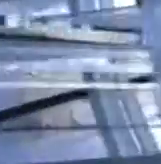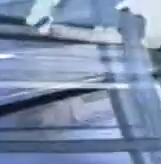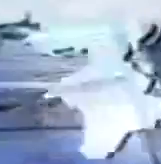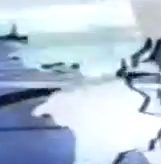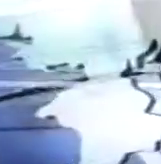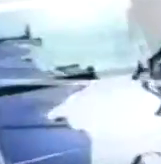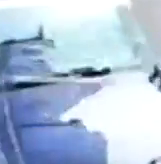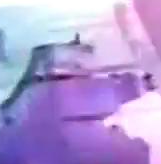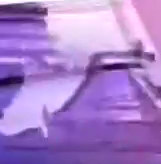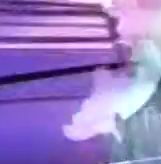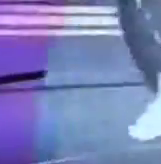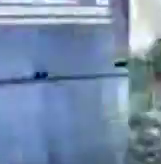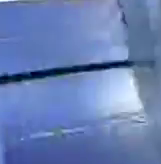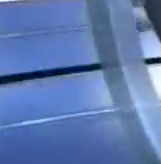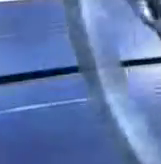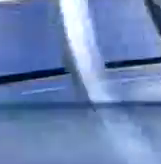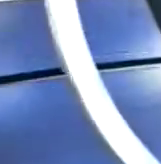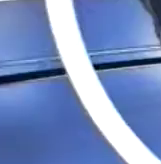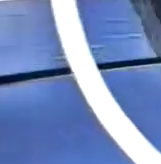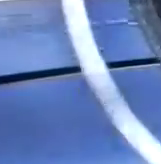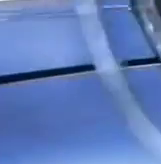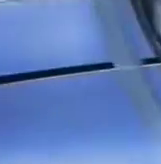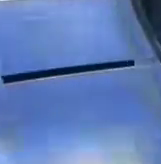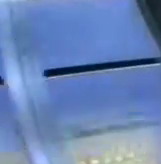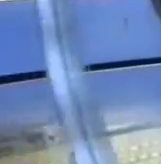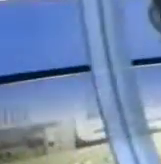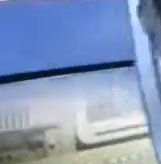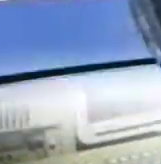Субтитрувальниця Оля Шор